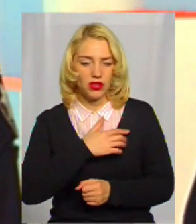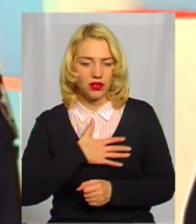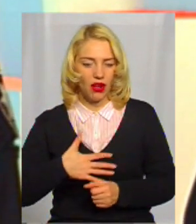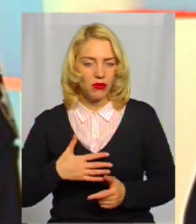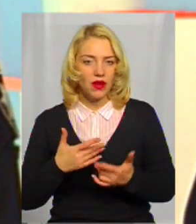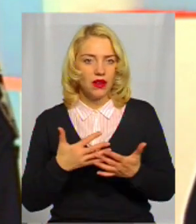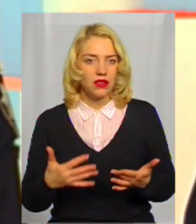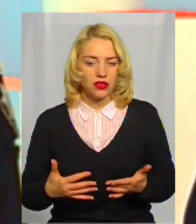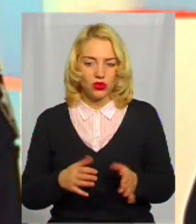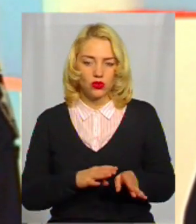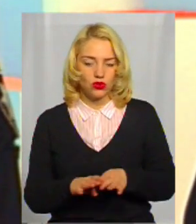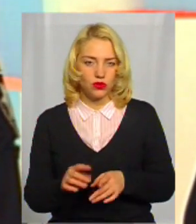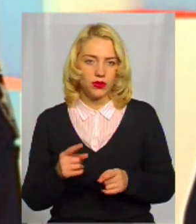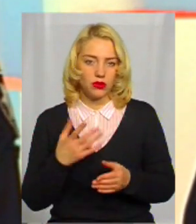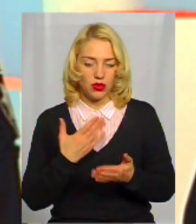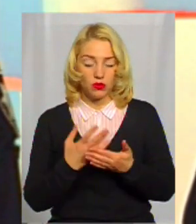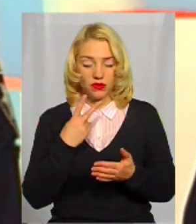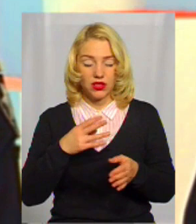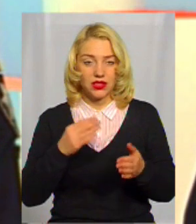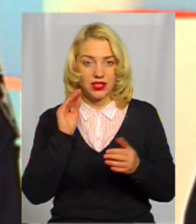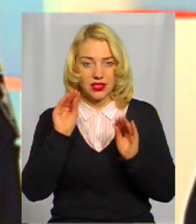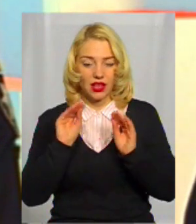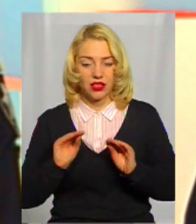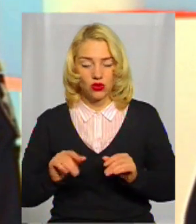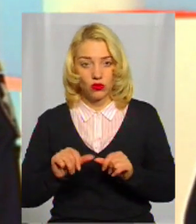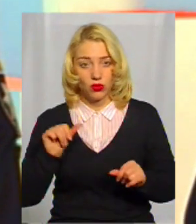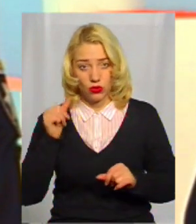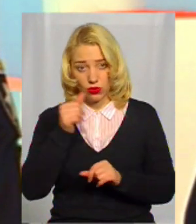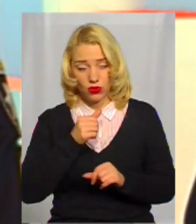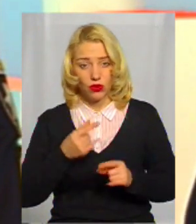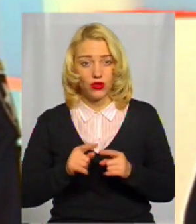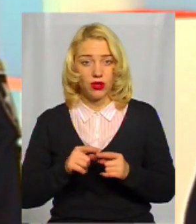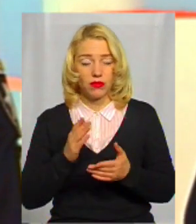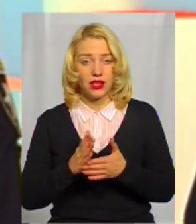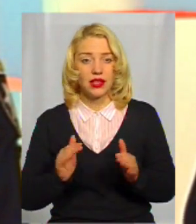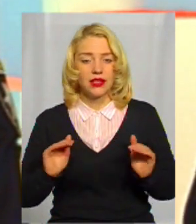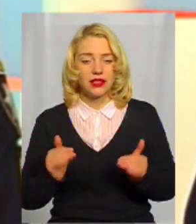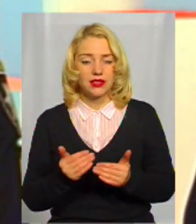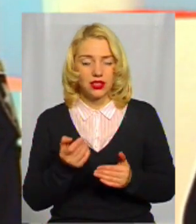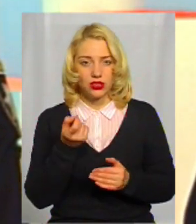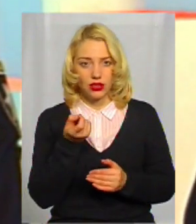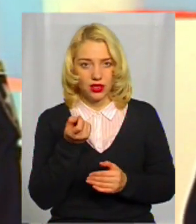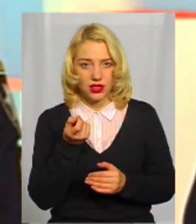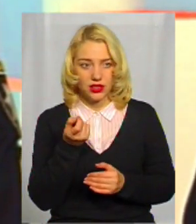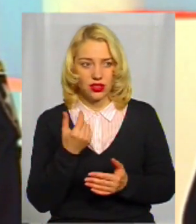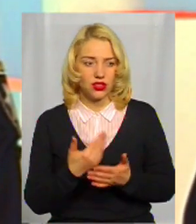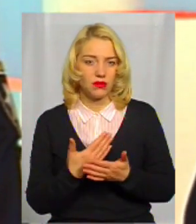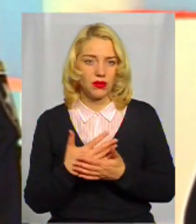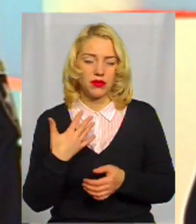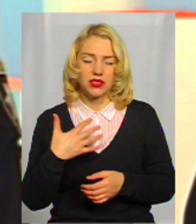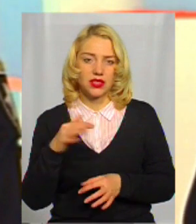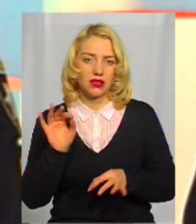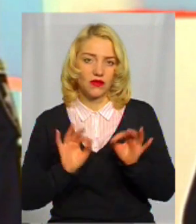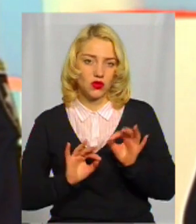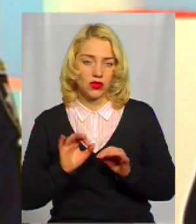Якщо подивитися статистику в порівнянні з минулим роком, то вона має зниження незначне, тобто там біля